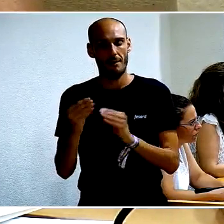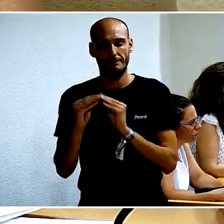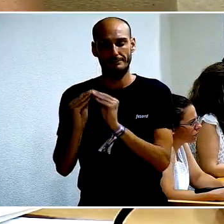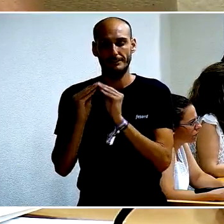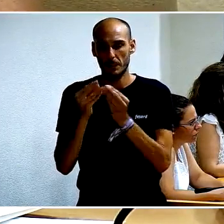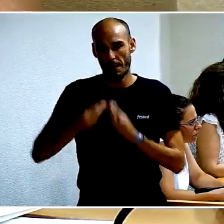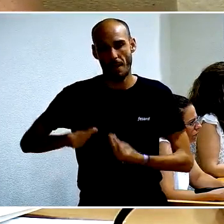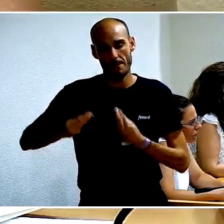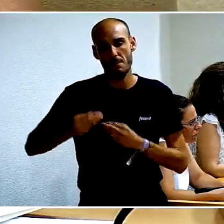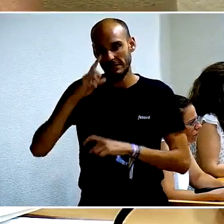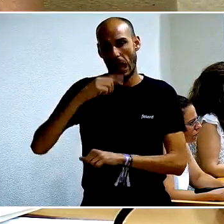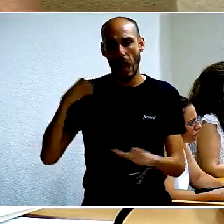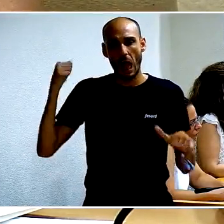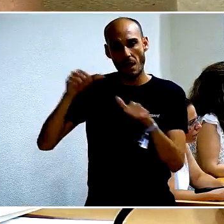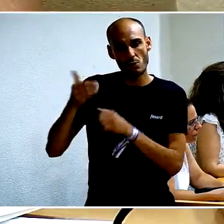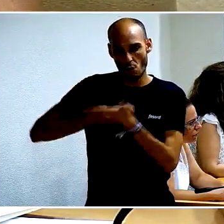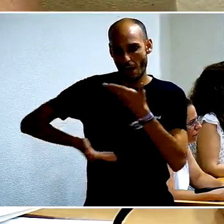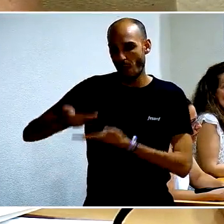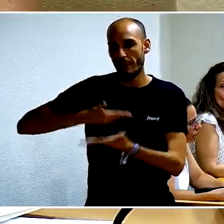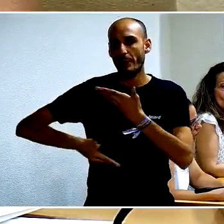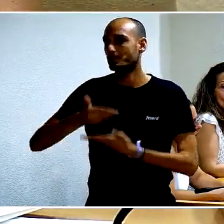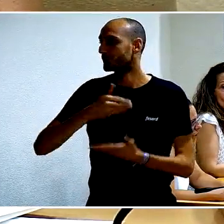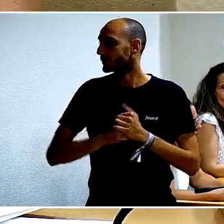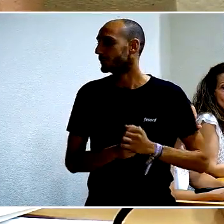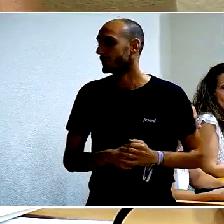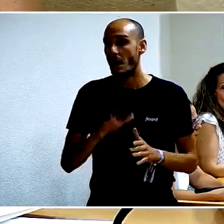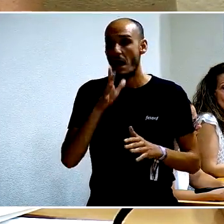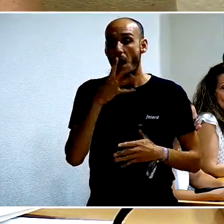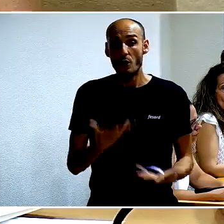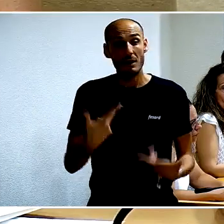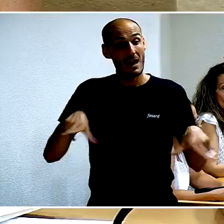tants anys de col·laboració. Ara